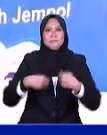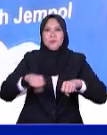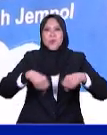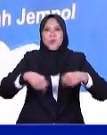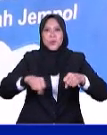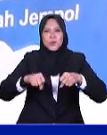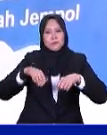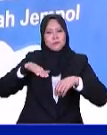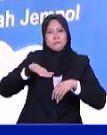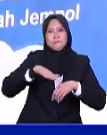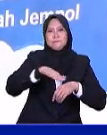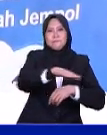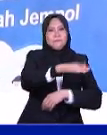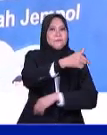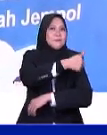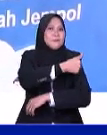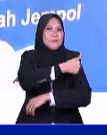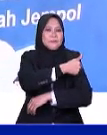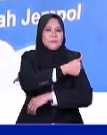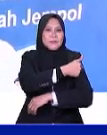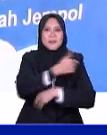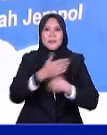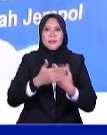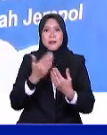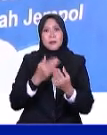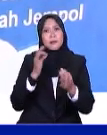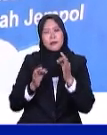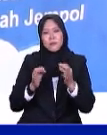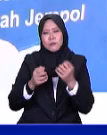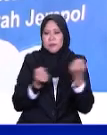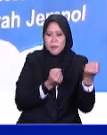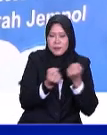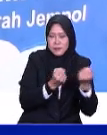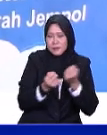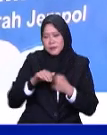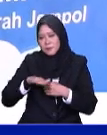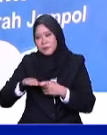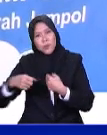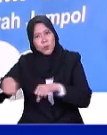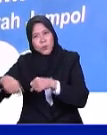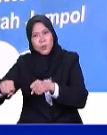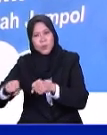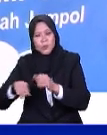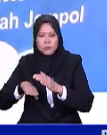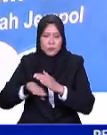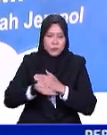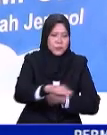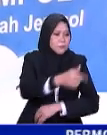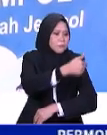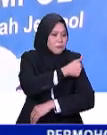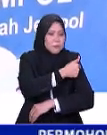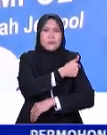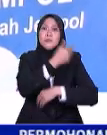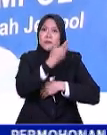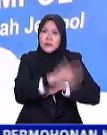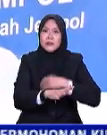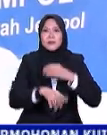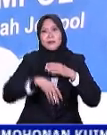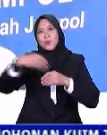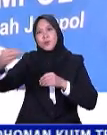cakap. Pandu bila lalu dengan kenderaan tu, dia vaksin je, lepas tu terus keluar. Ini memang sangat